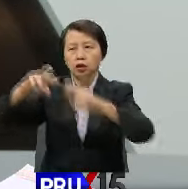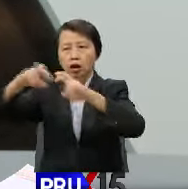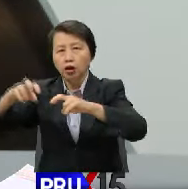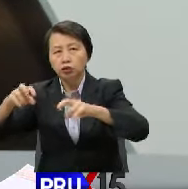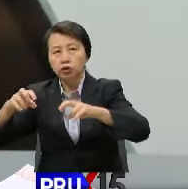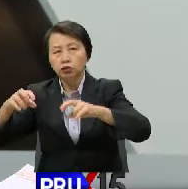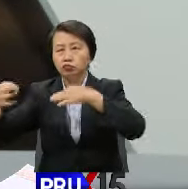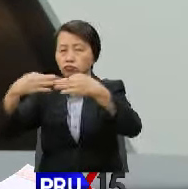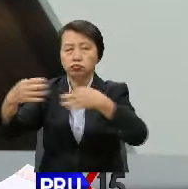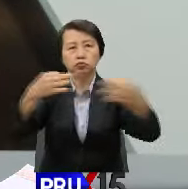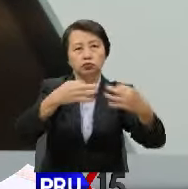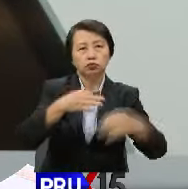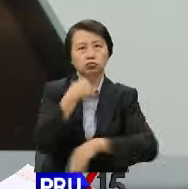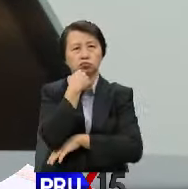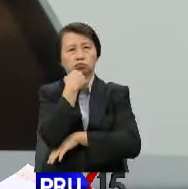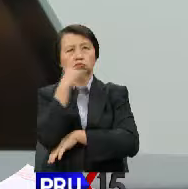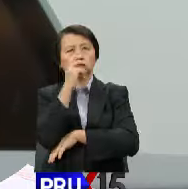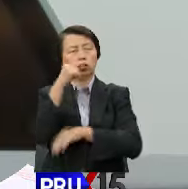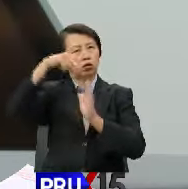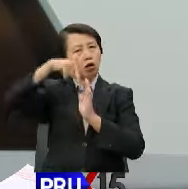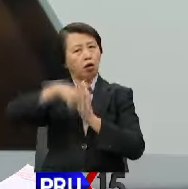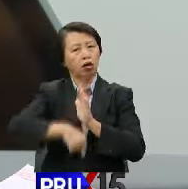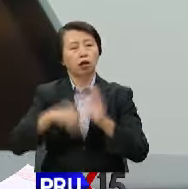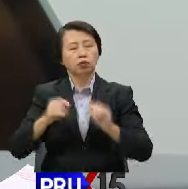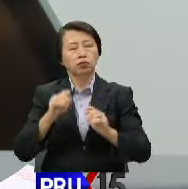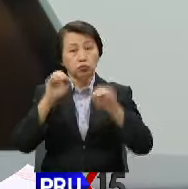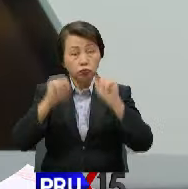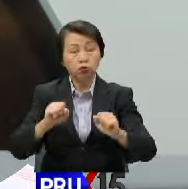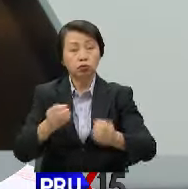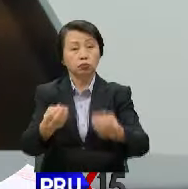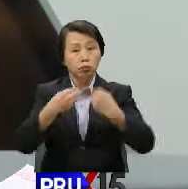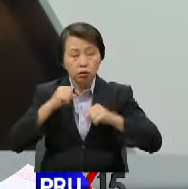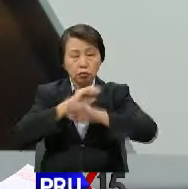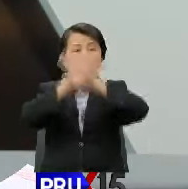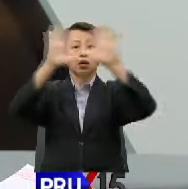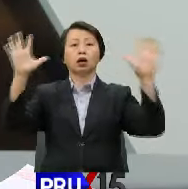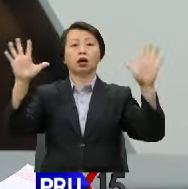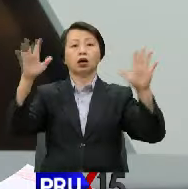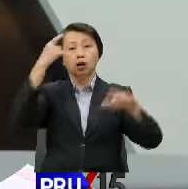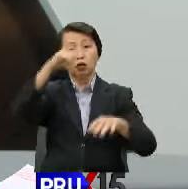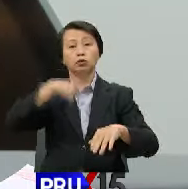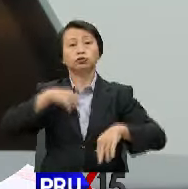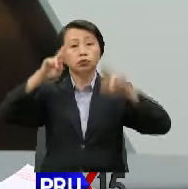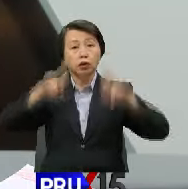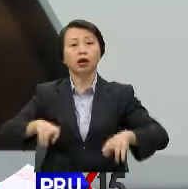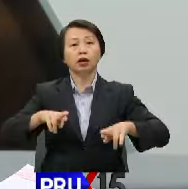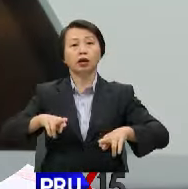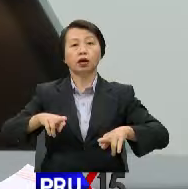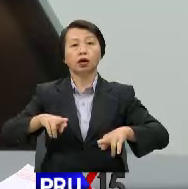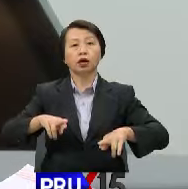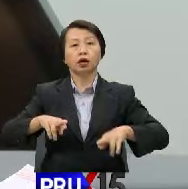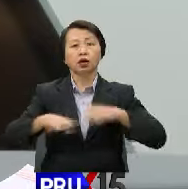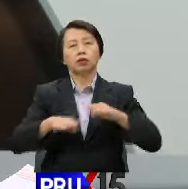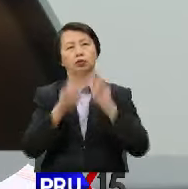mendalam yang lebih mampu memberikan pencerahan kepada kepada Apa nama kepada